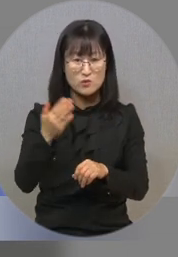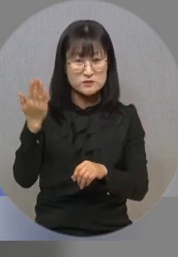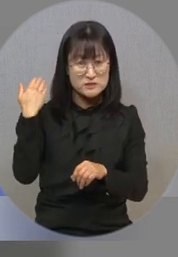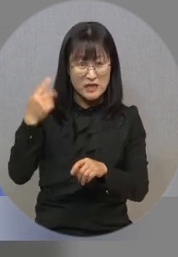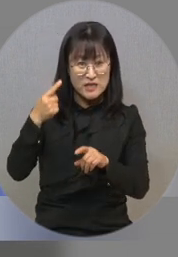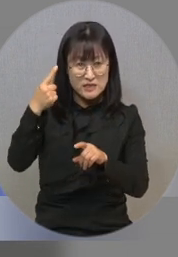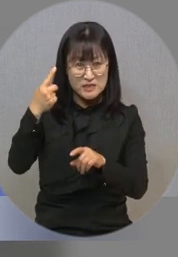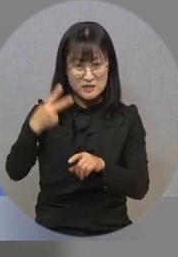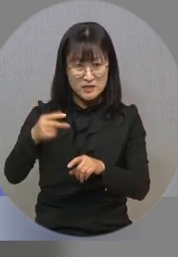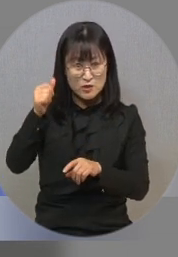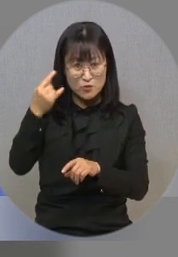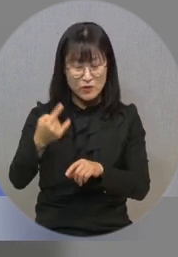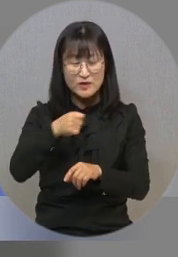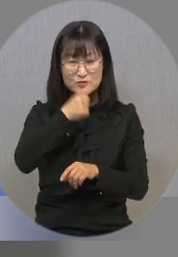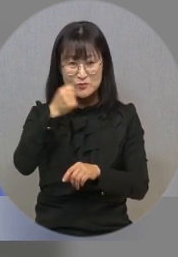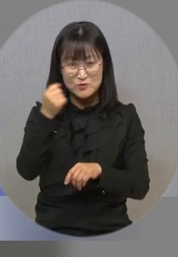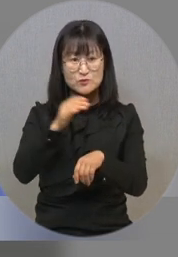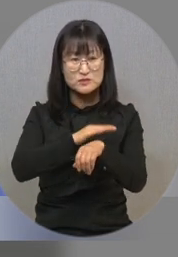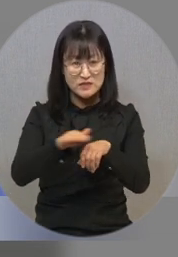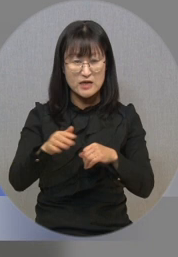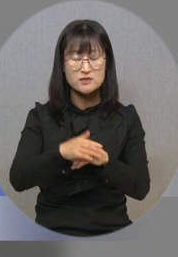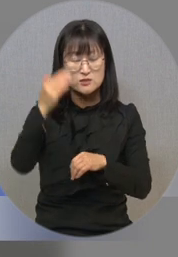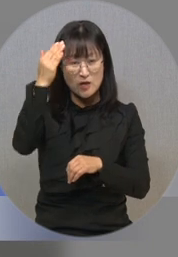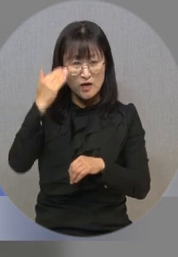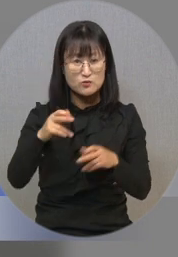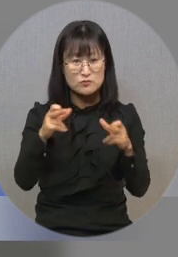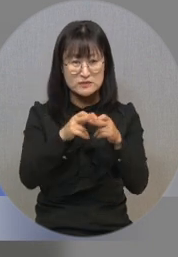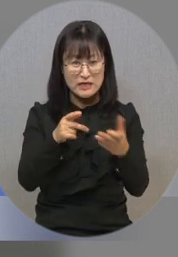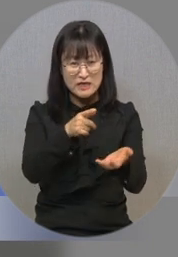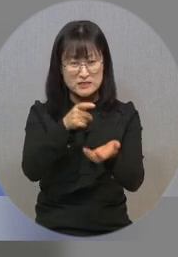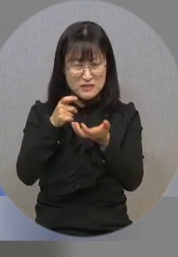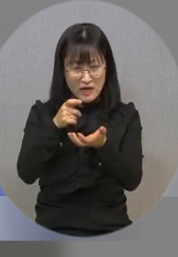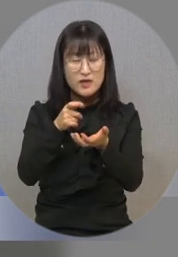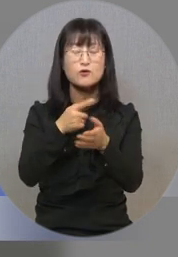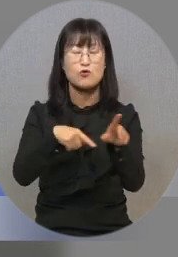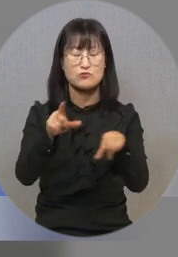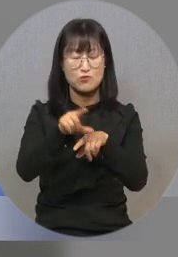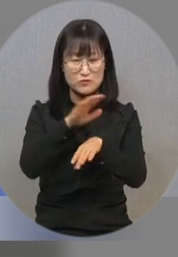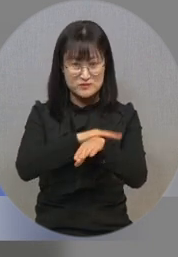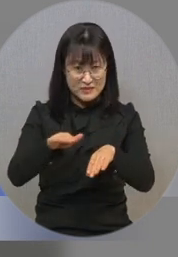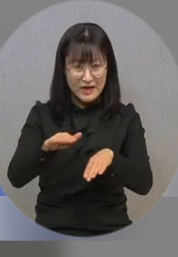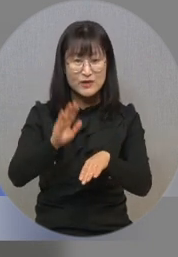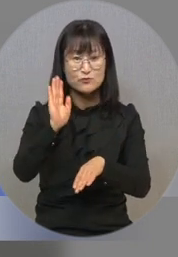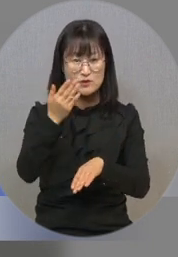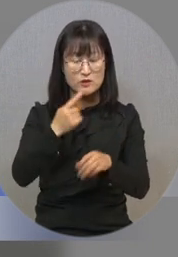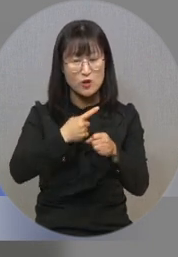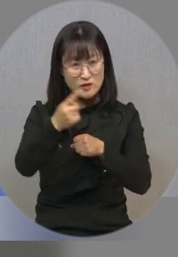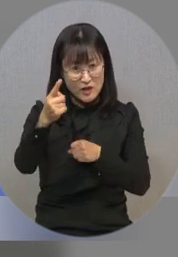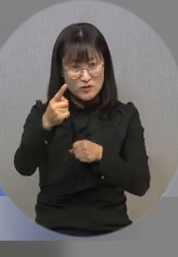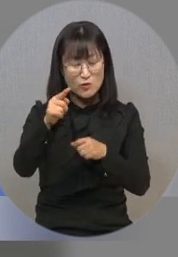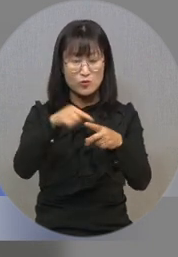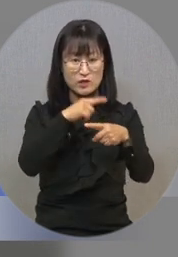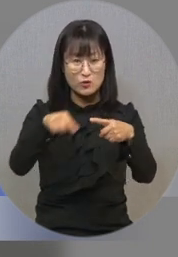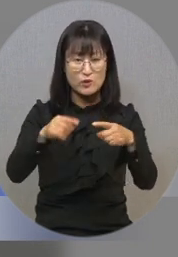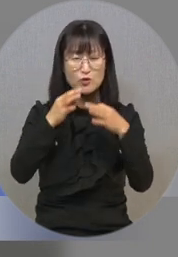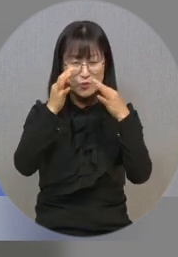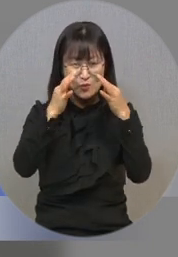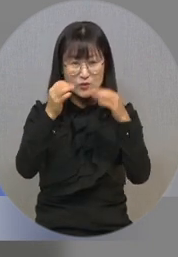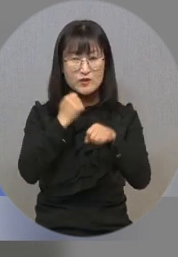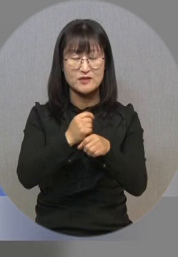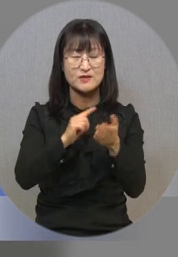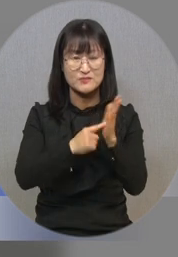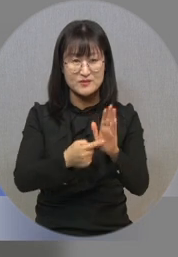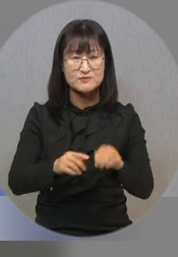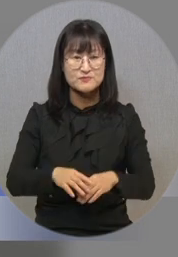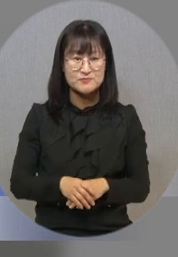대회를 성공적으로 개최했고 대한민국의 장애인 사격 위상이 높아졌다며 내년 대회도 최선을 다하겠다고